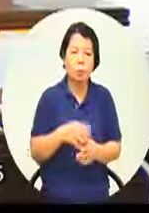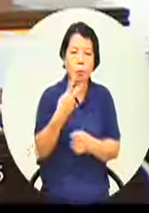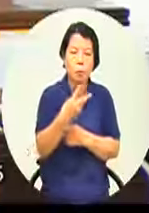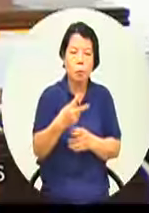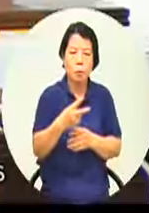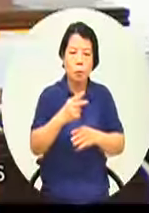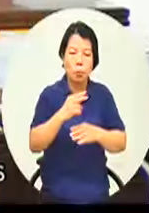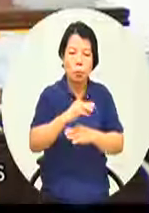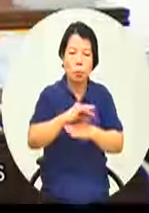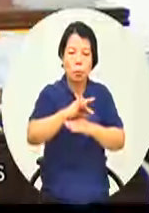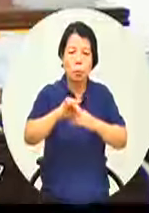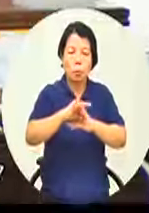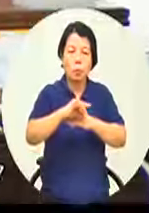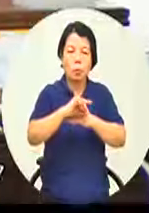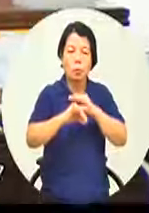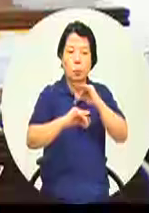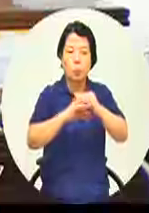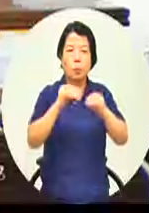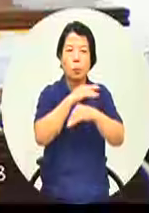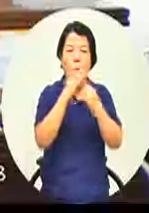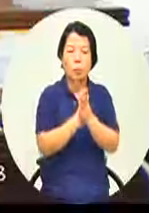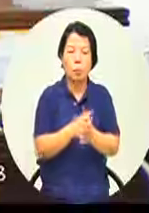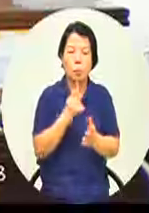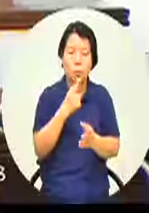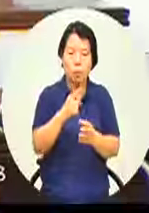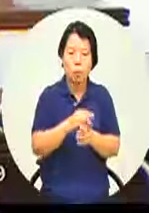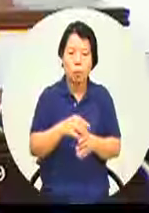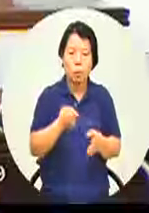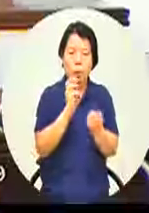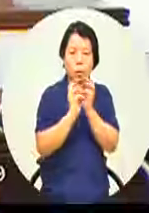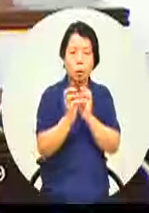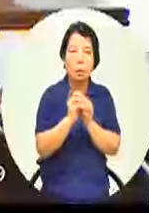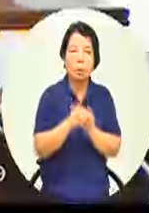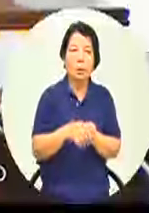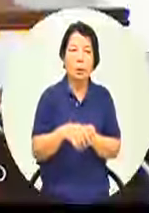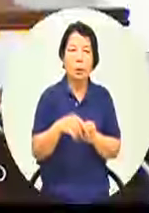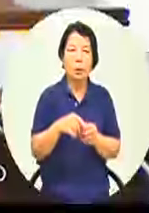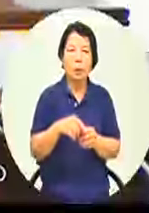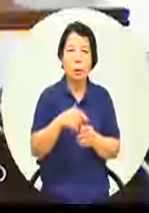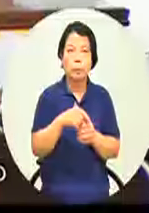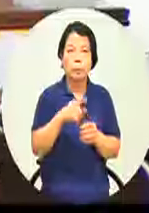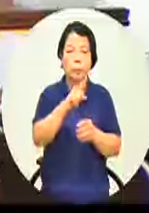层双电层，它会进行离子交换的，也不是你